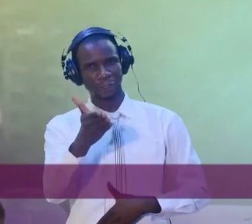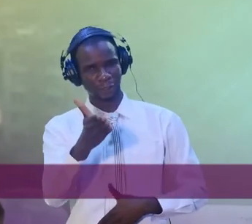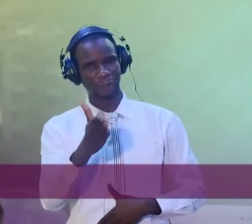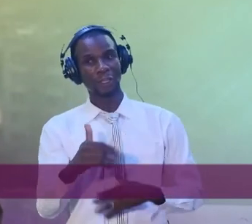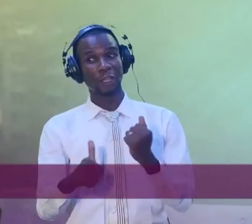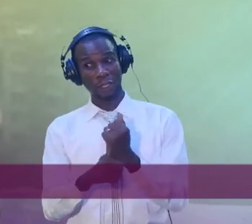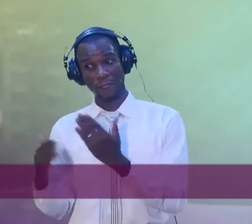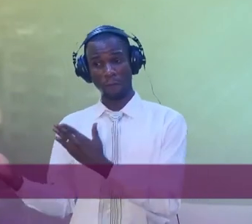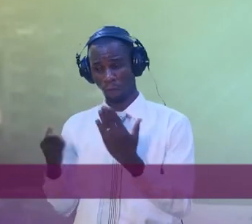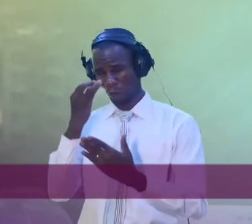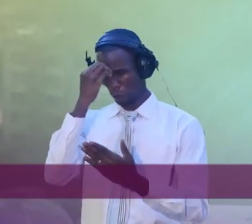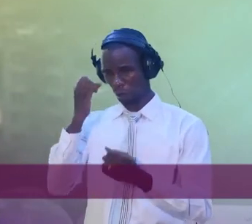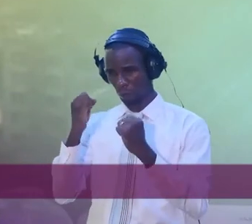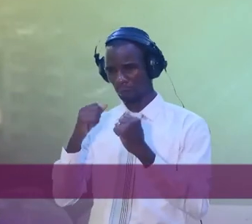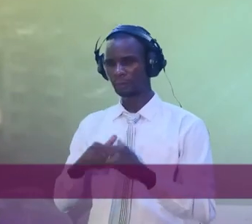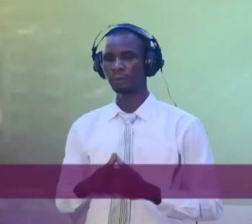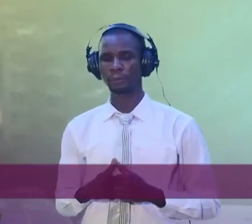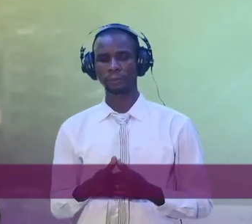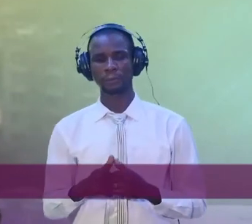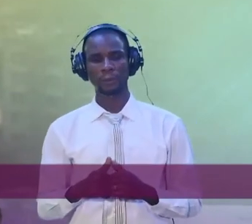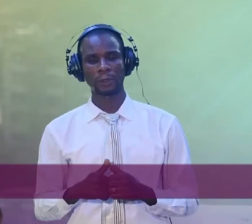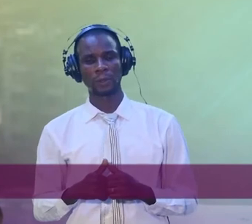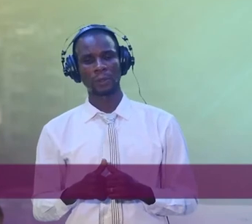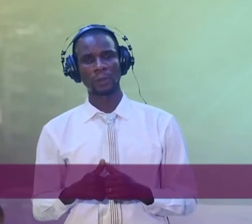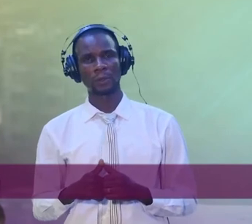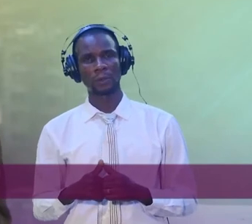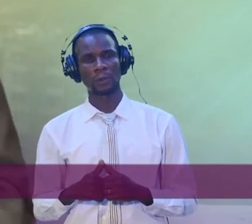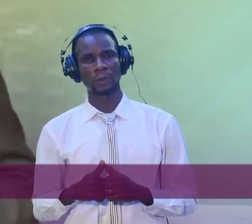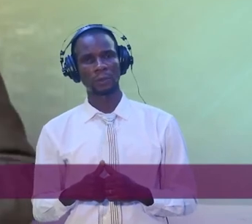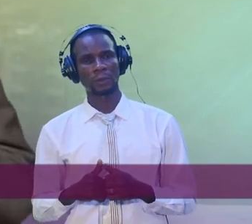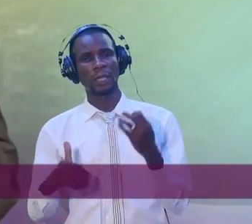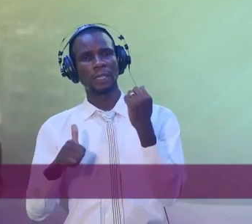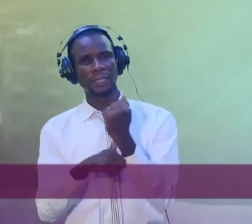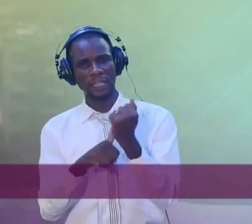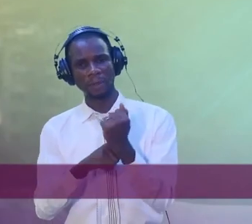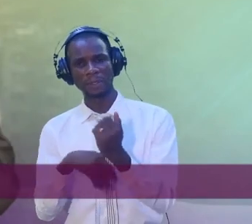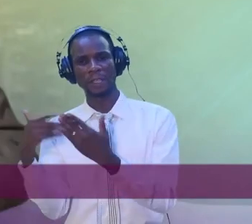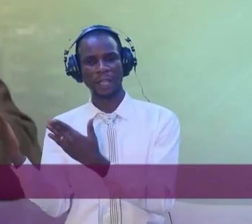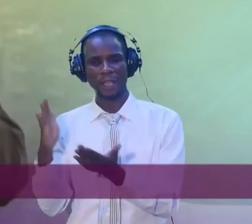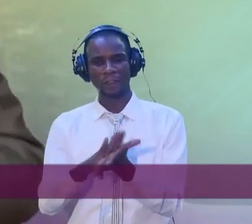unaweza kukutana na mtu mwingine ambaye ana uwezo nyingi sana zaidi kuliko yule ambaye anakusumbua.